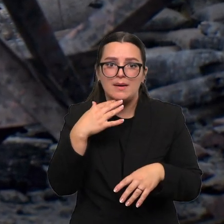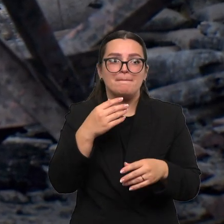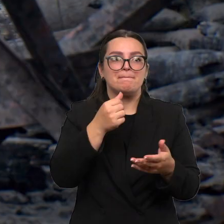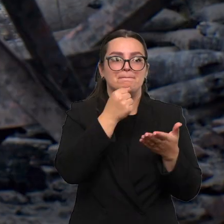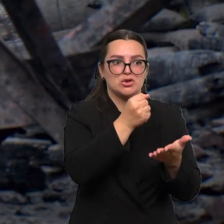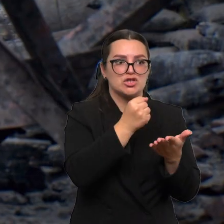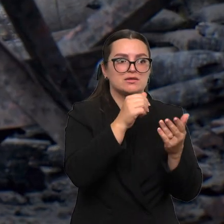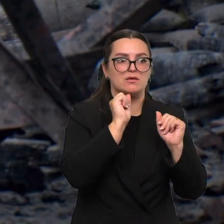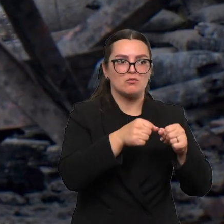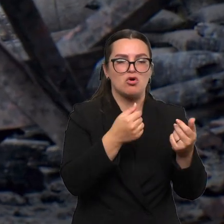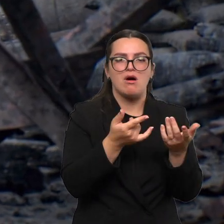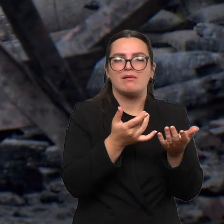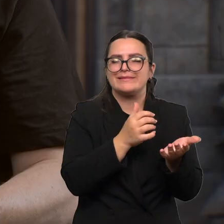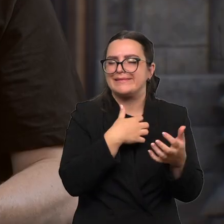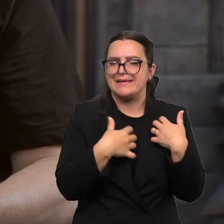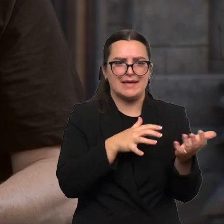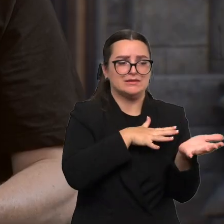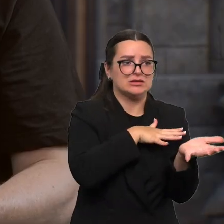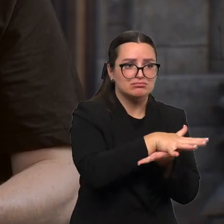gali atsirasti poreikis skolintis